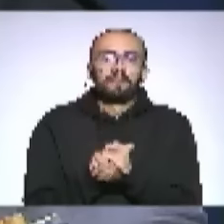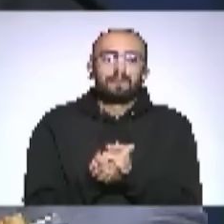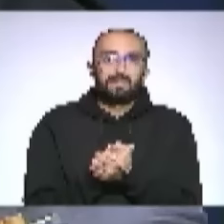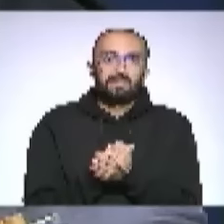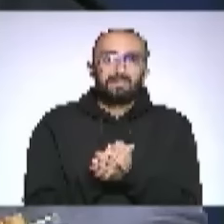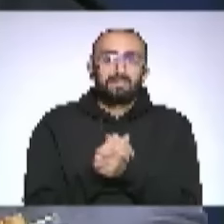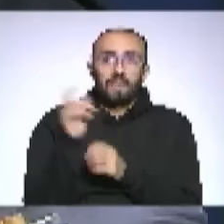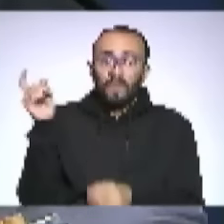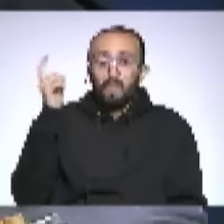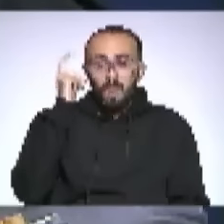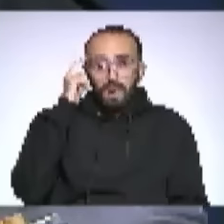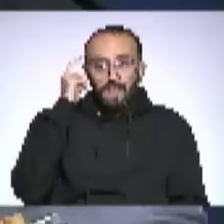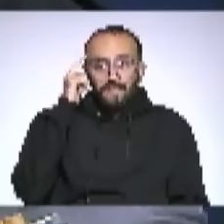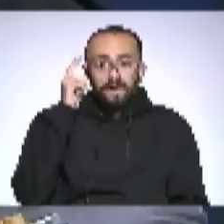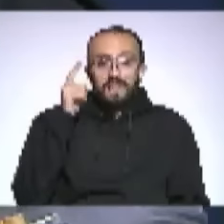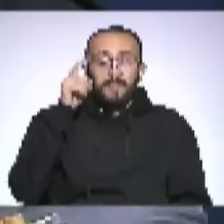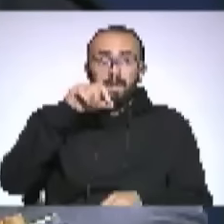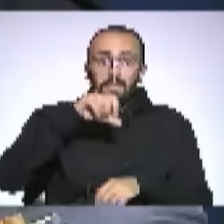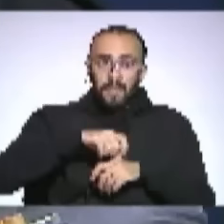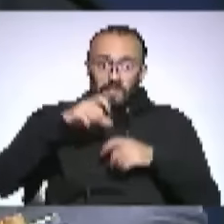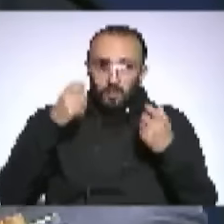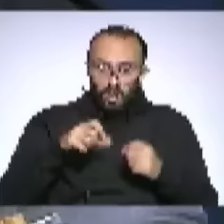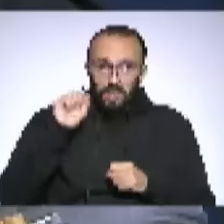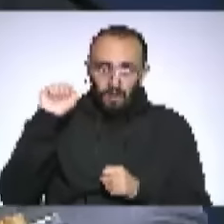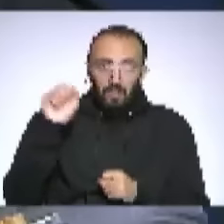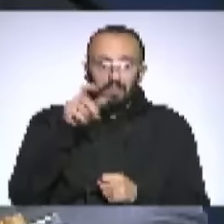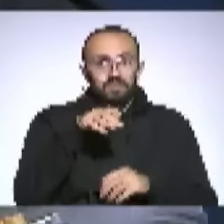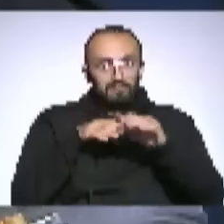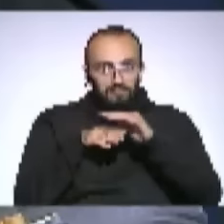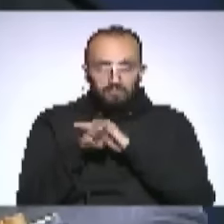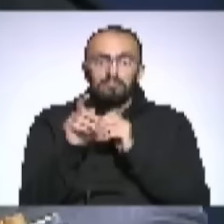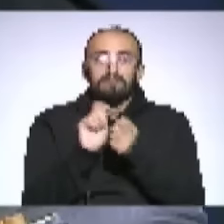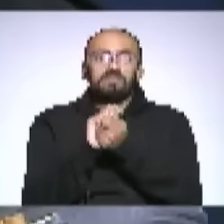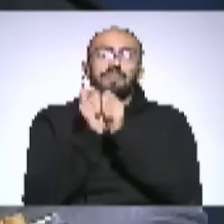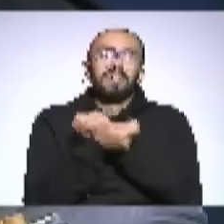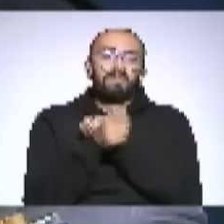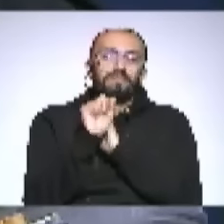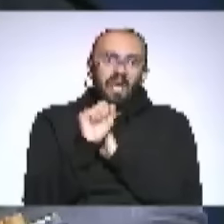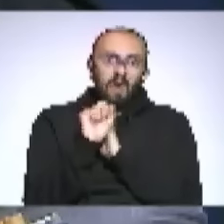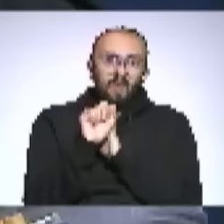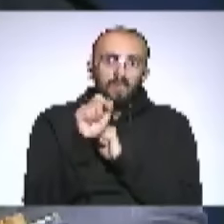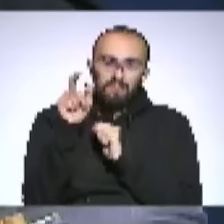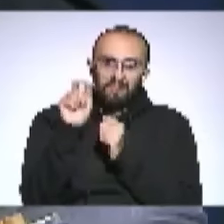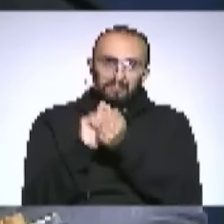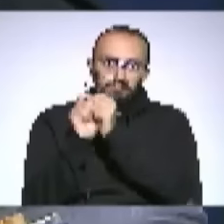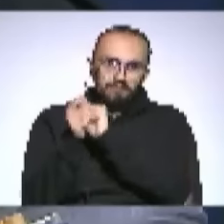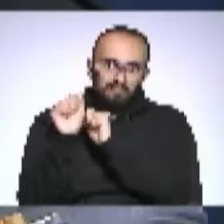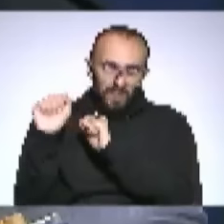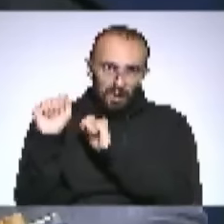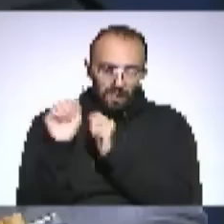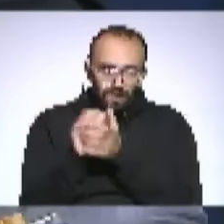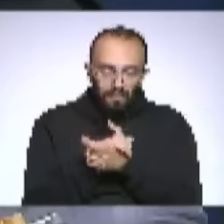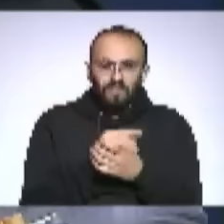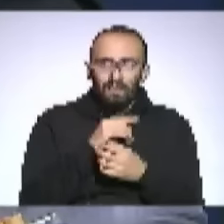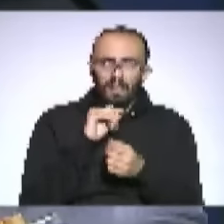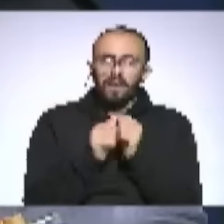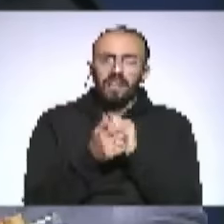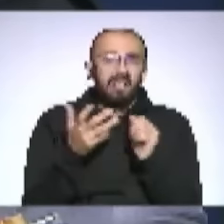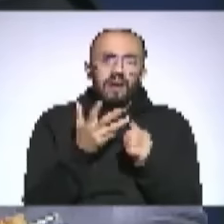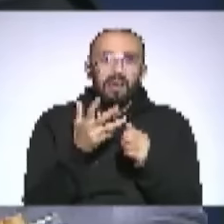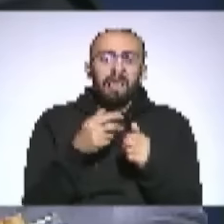ان عن طريق البطريركيه ممكن يتعمل تغيير مله لطافه معينه تديك حكم